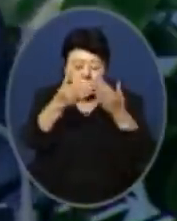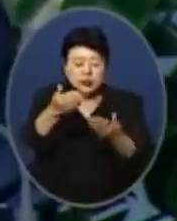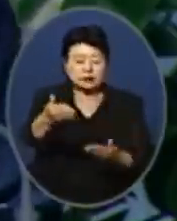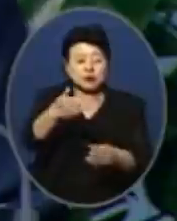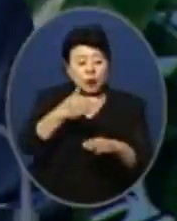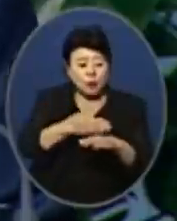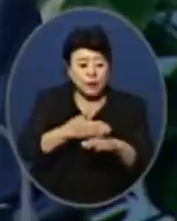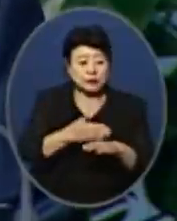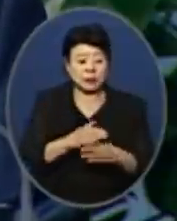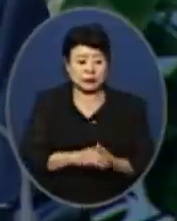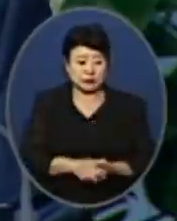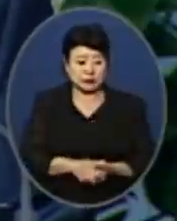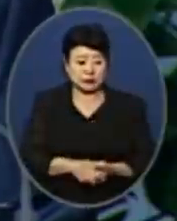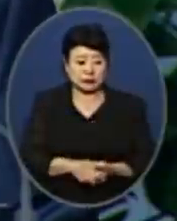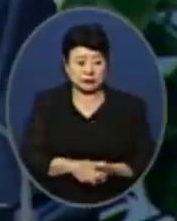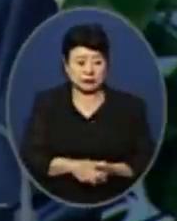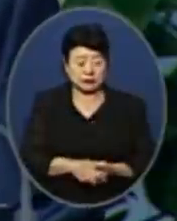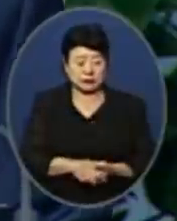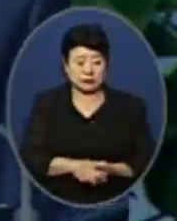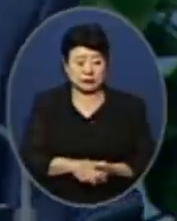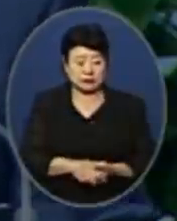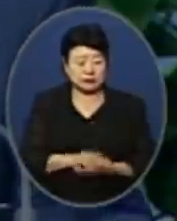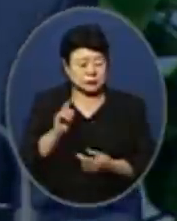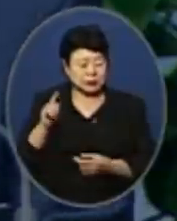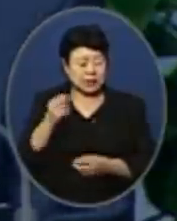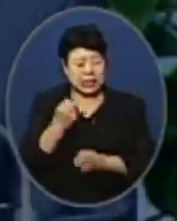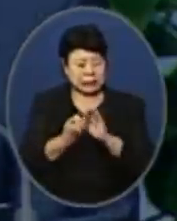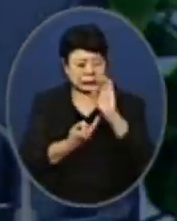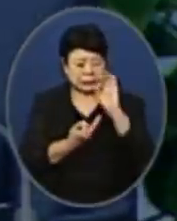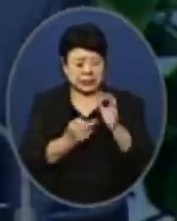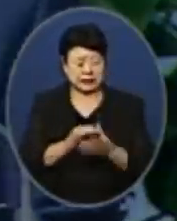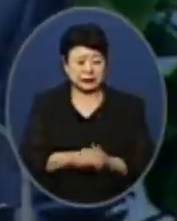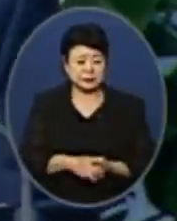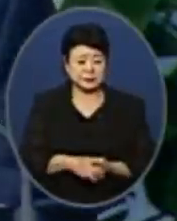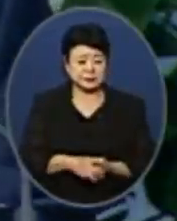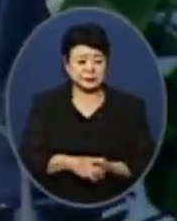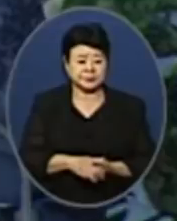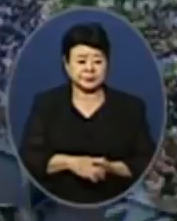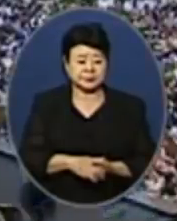해줘서 고맙습니다. 그 다음날 아침에